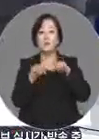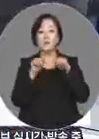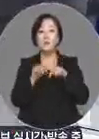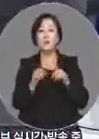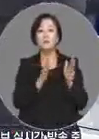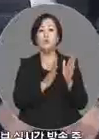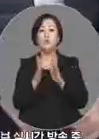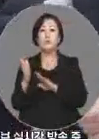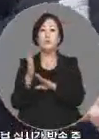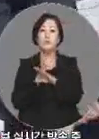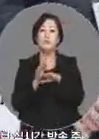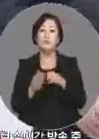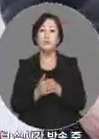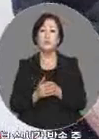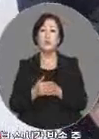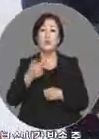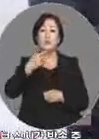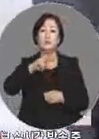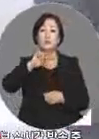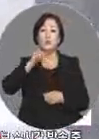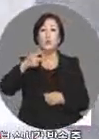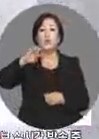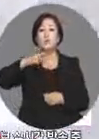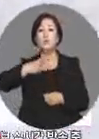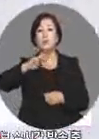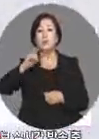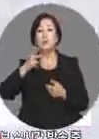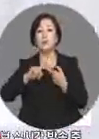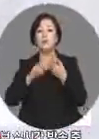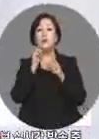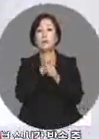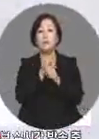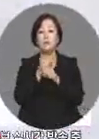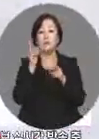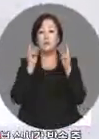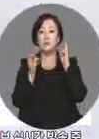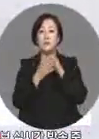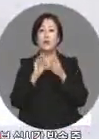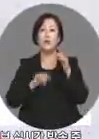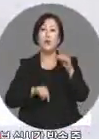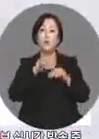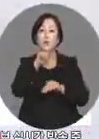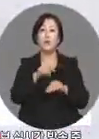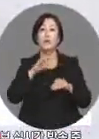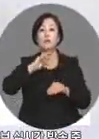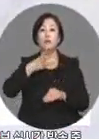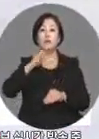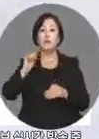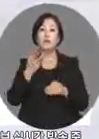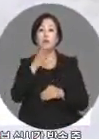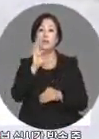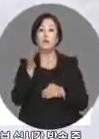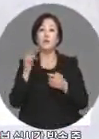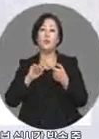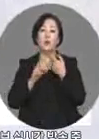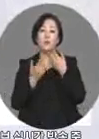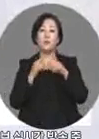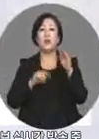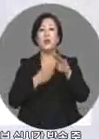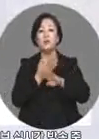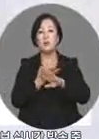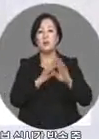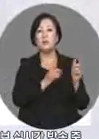펼쳐졌습니다. 수소 실린더를 제작하는 업체고요. 국내뿐만 아니라 해외에서 터키, 인도, 그리고 이제 그런